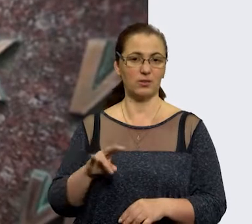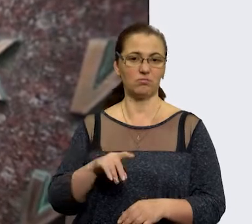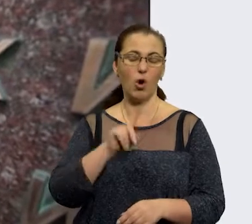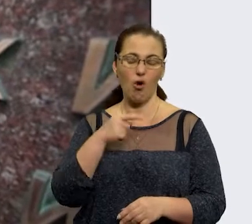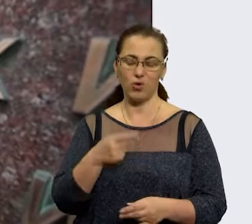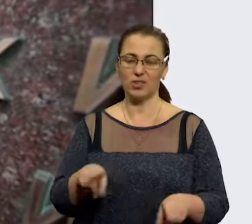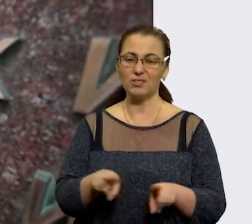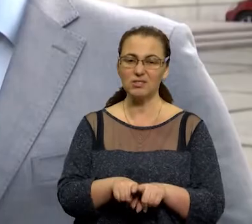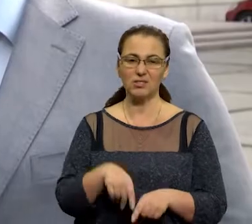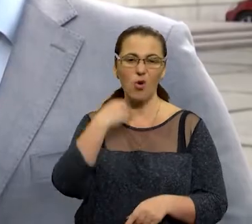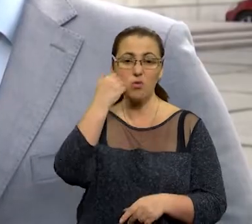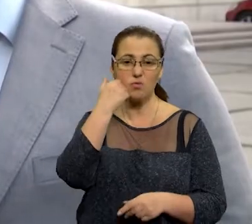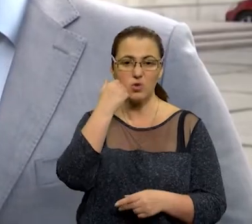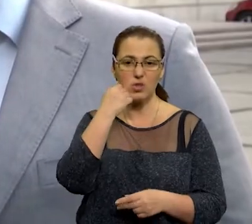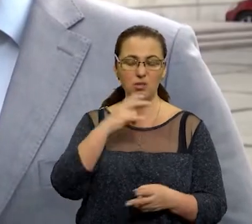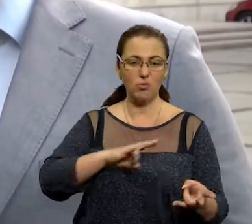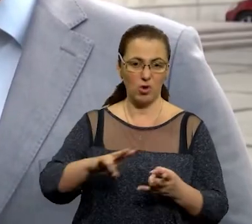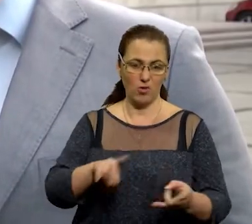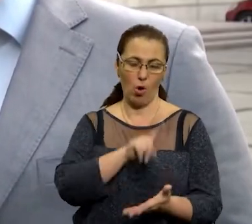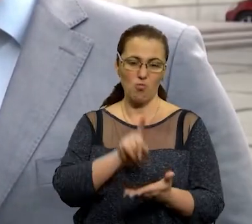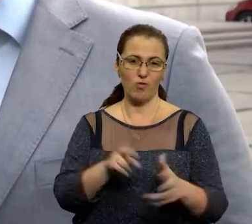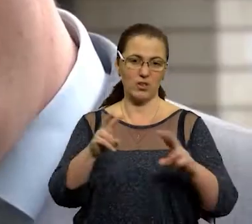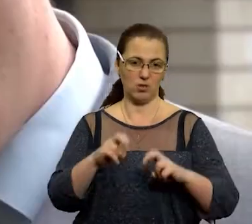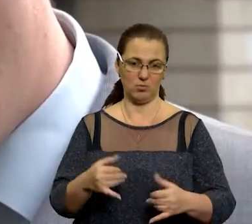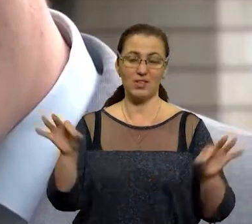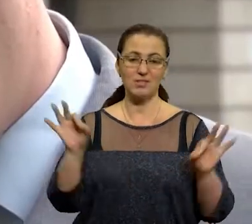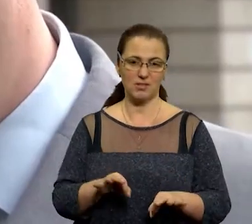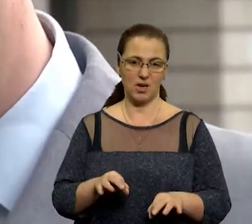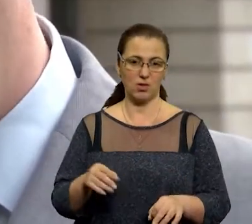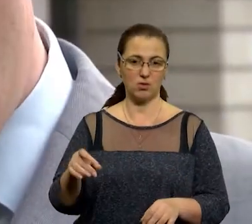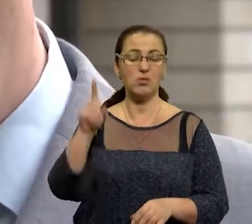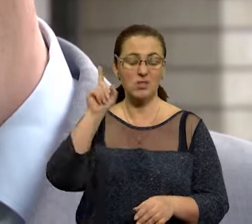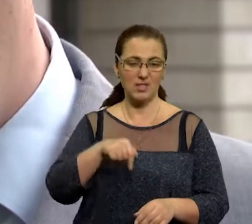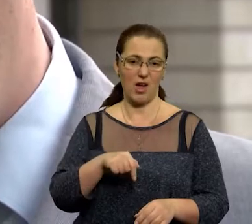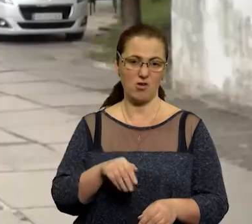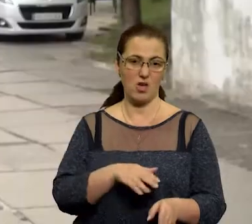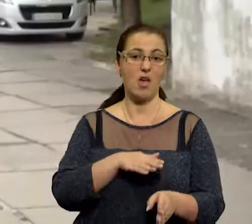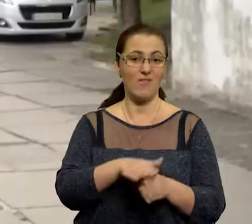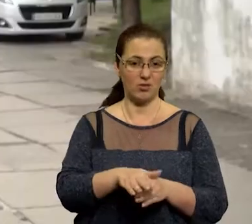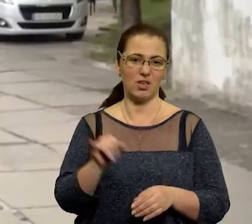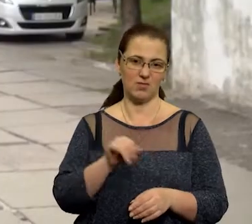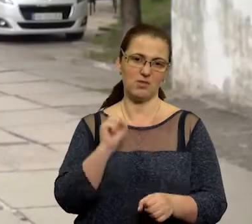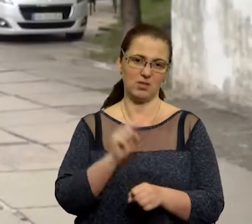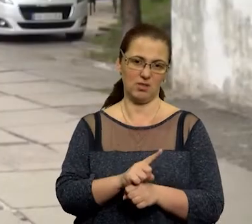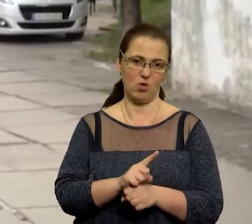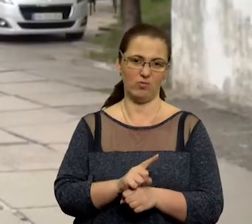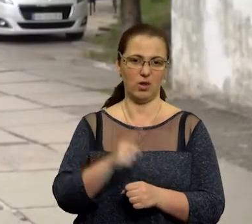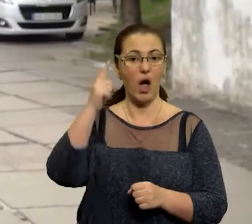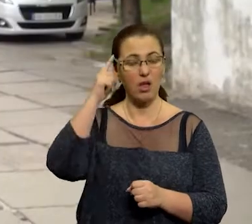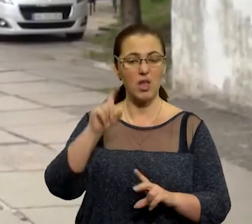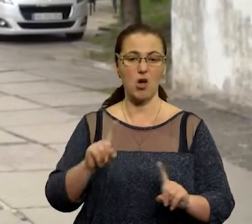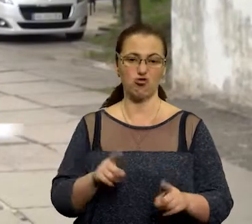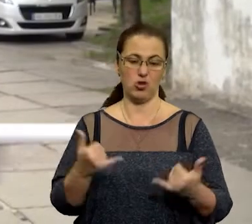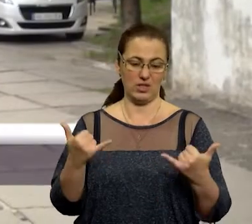ганебну провокацію правоохоронці мають розслідувати негайно, адже відомі і виконавці, і замовники. Гадаю, що на